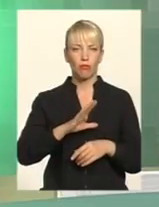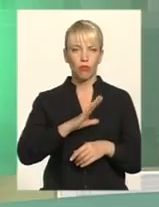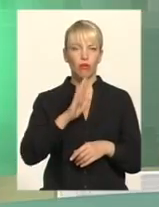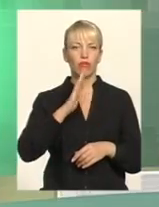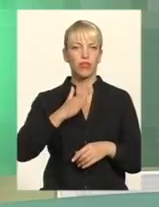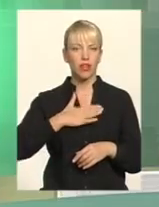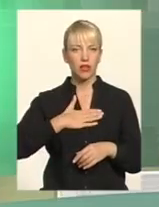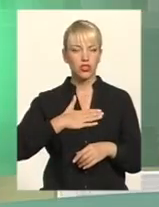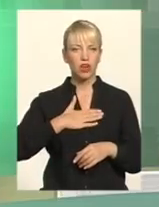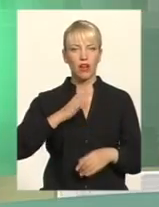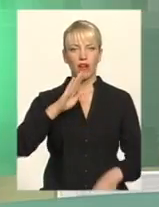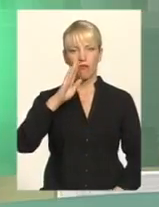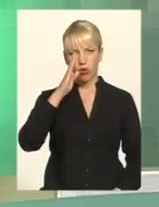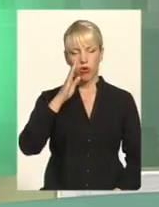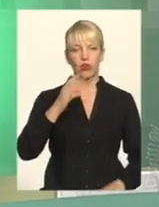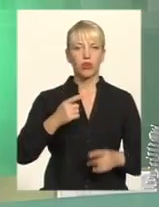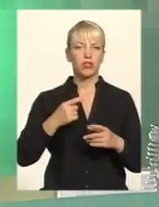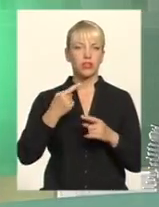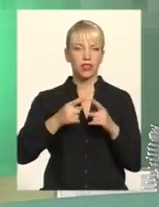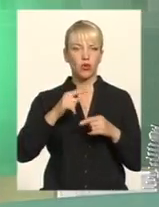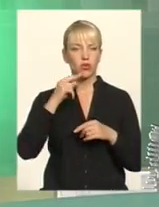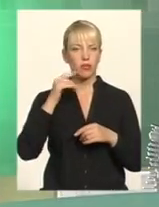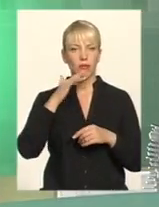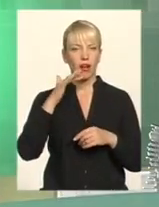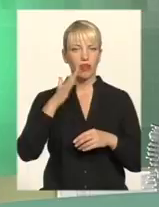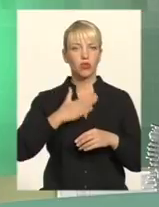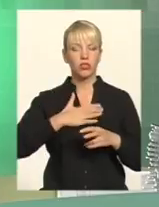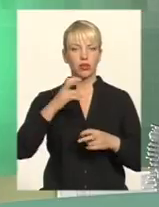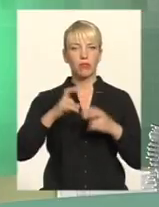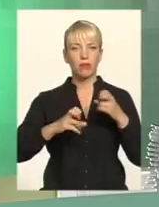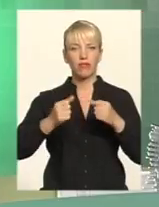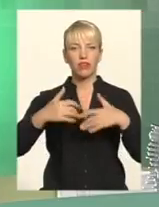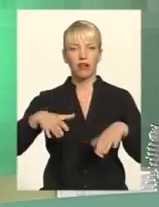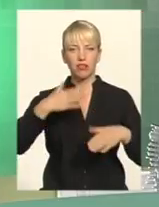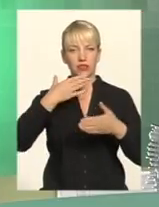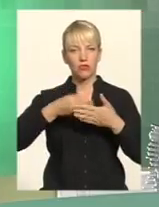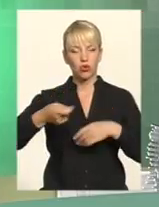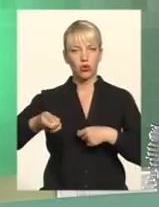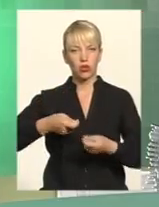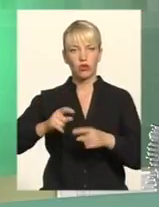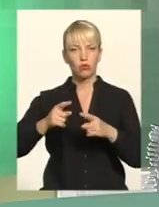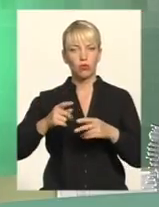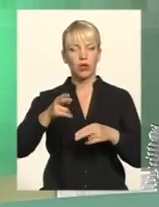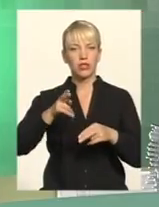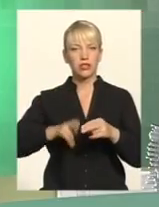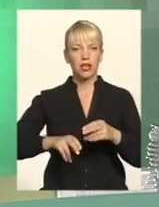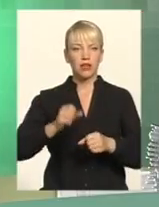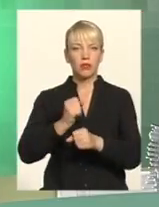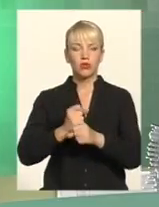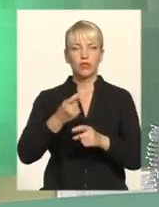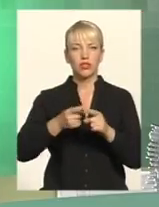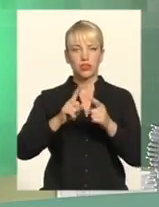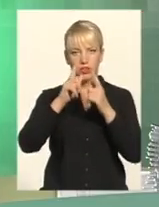Росія, і багато підприємств втратили свої ринки через те, що перестали працювати з цією країною. До Європи